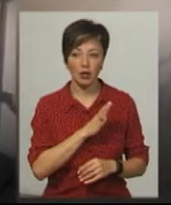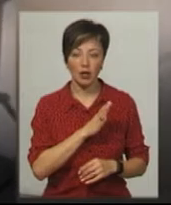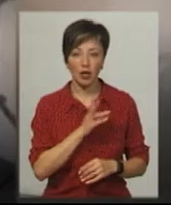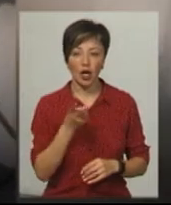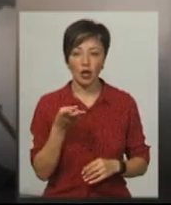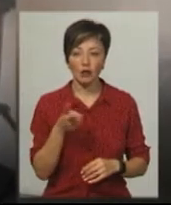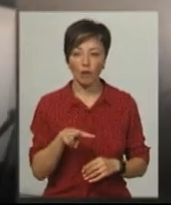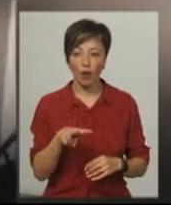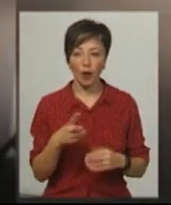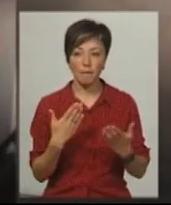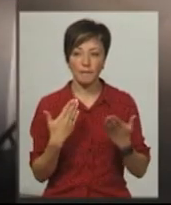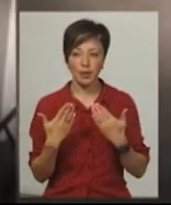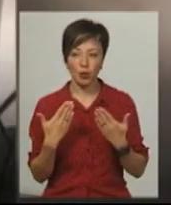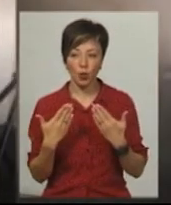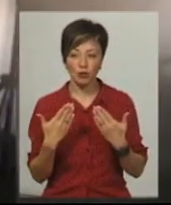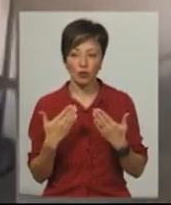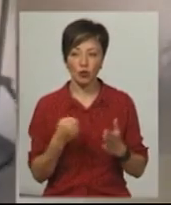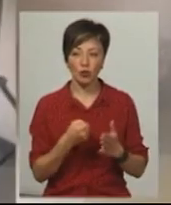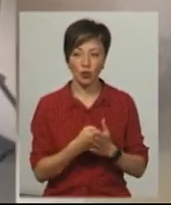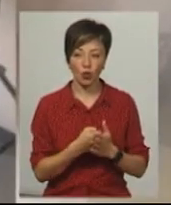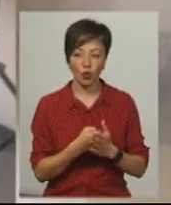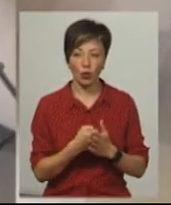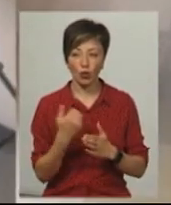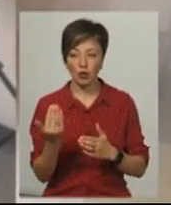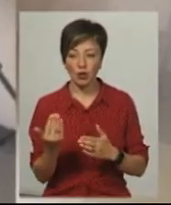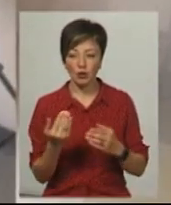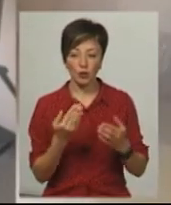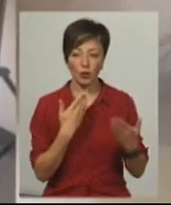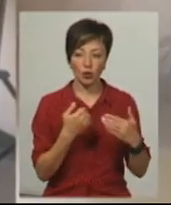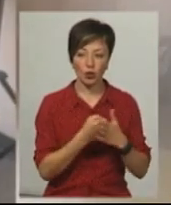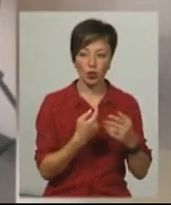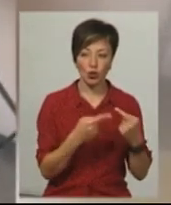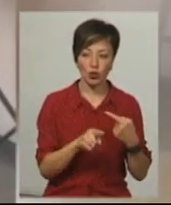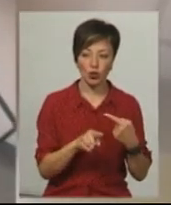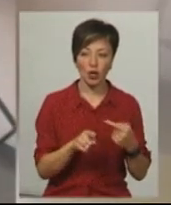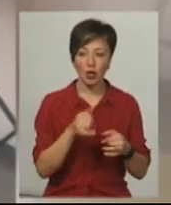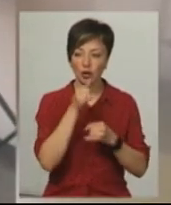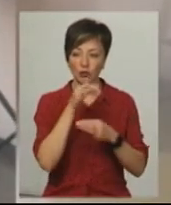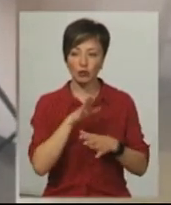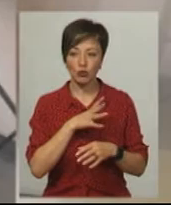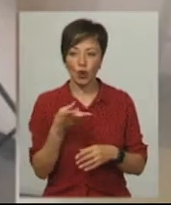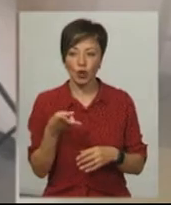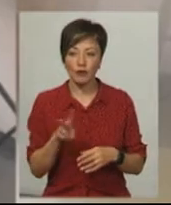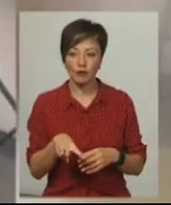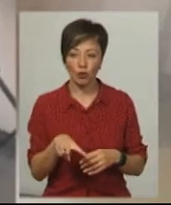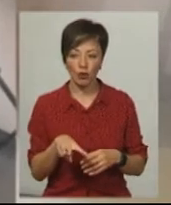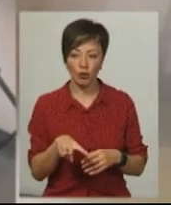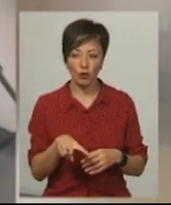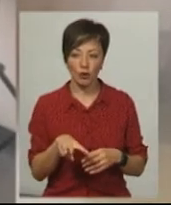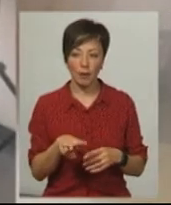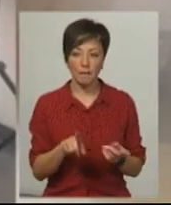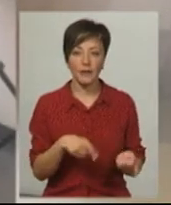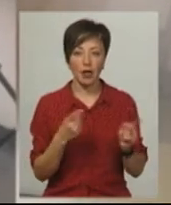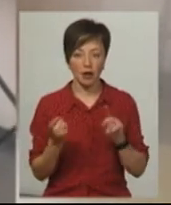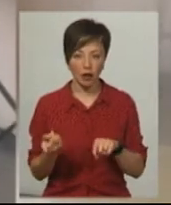двох підходів. Підходу до одних та підходу до інших. Не може бути двох дат